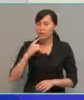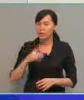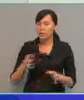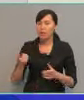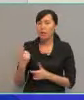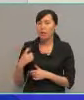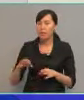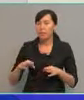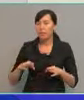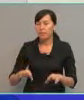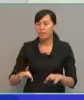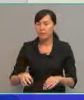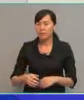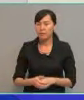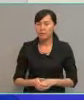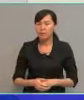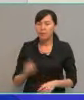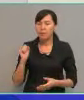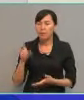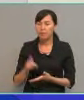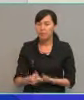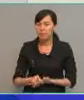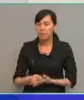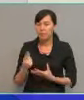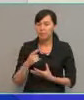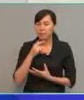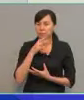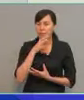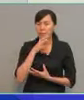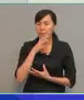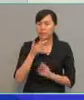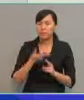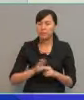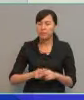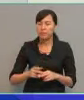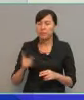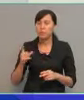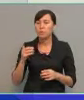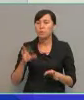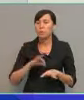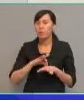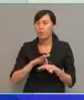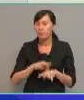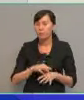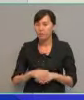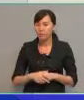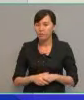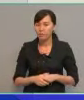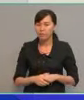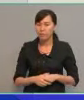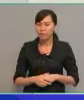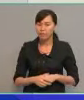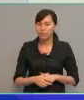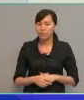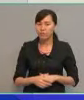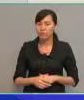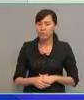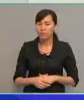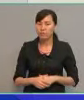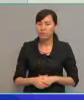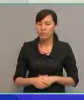жүк көлігімен тасымалдау үшін міндетті түрде бірінші кезекте ол не тасымалдап жатыр, біз түсініп алуымыз керек. Яғни